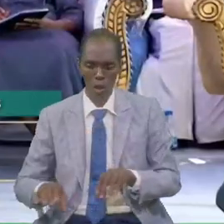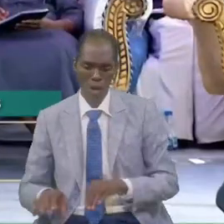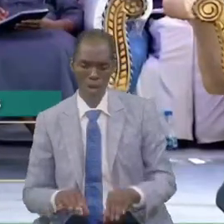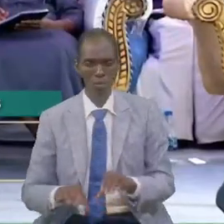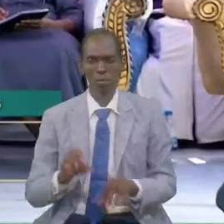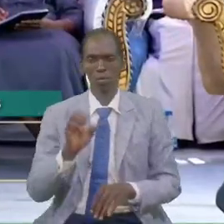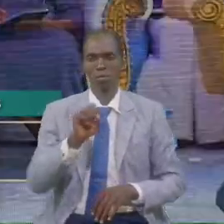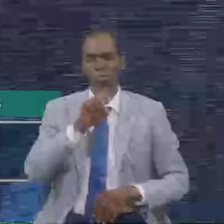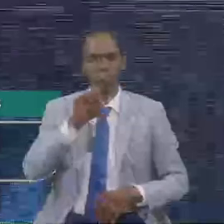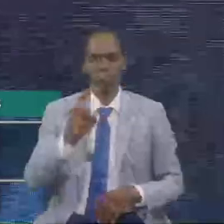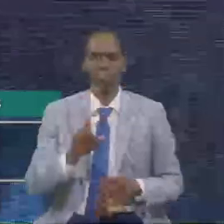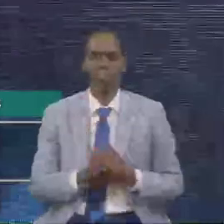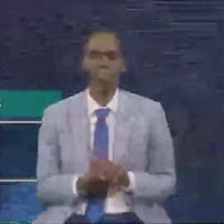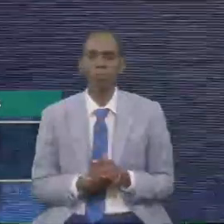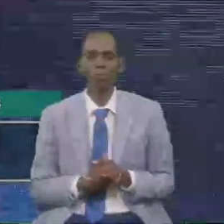actions.